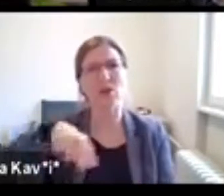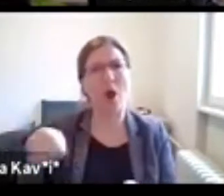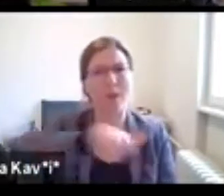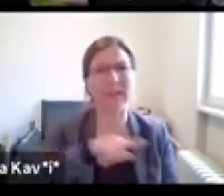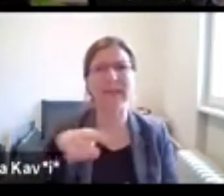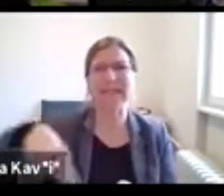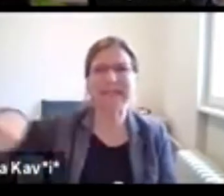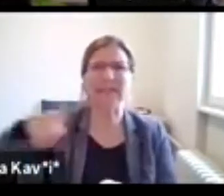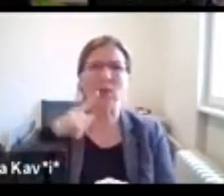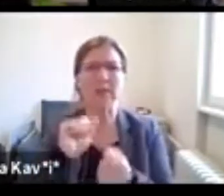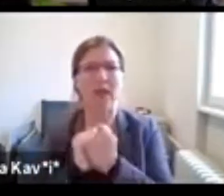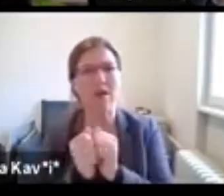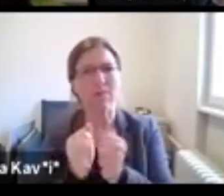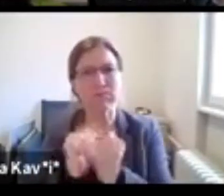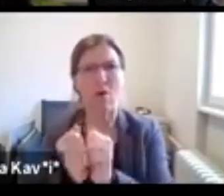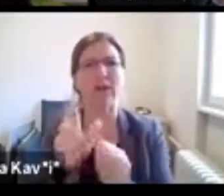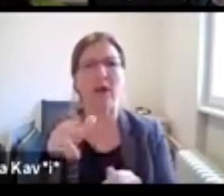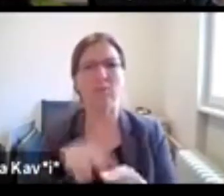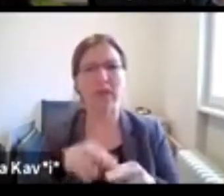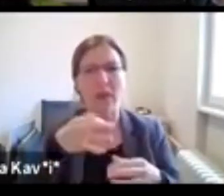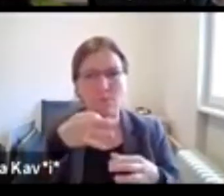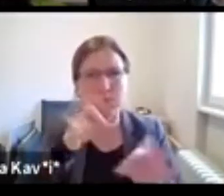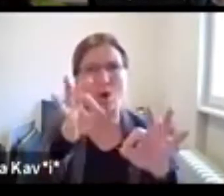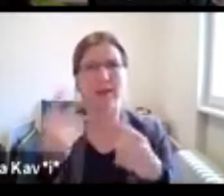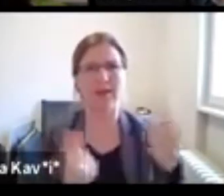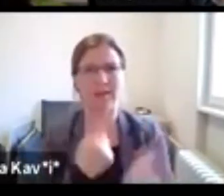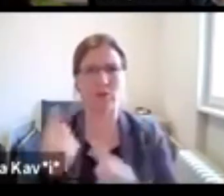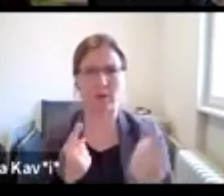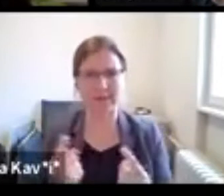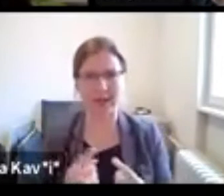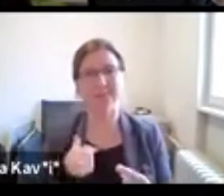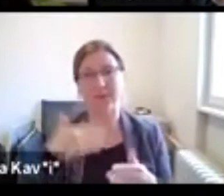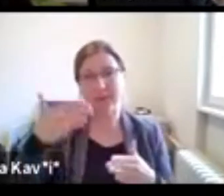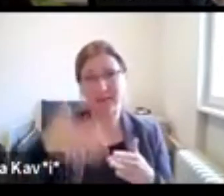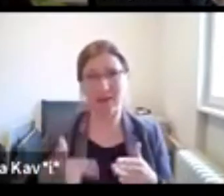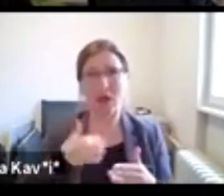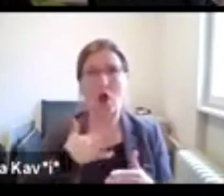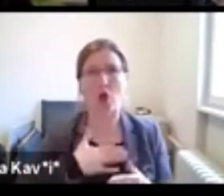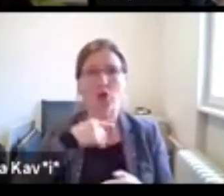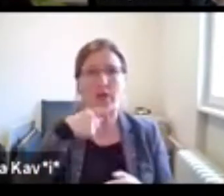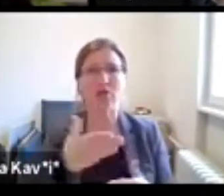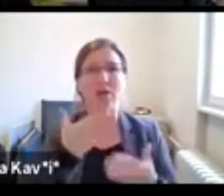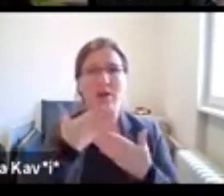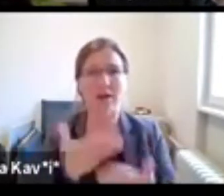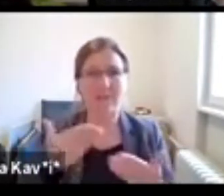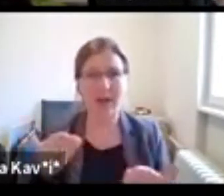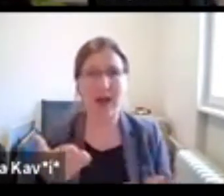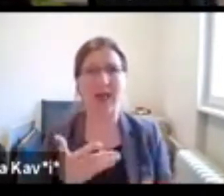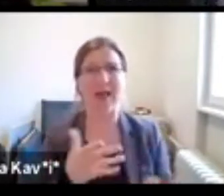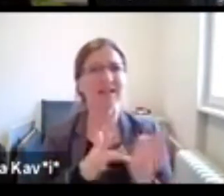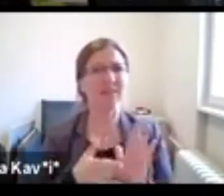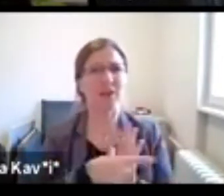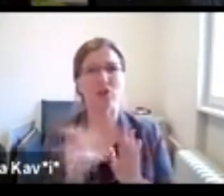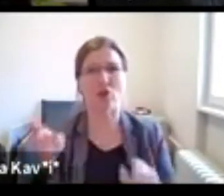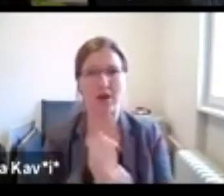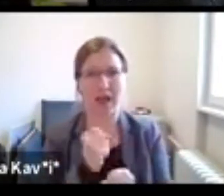bolje za osobe s invaliditetom. I završit ću sa hvala vam na svemu što radite. Hvala vam u ime